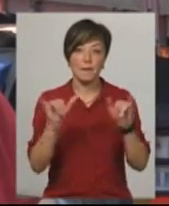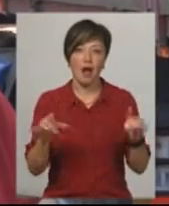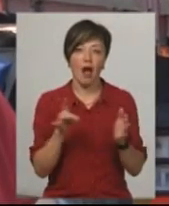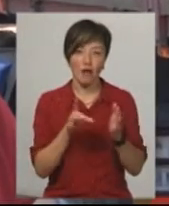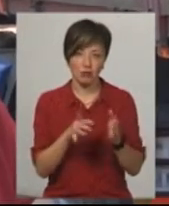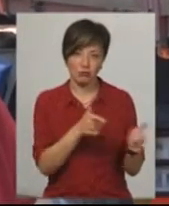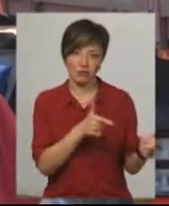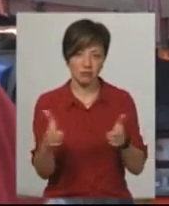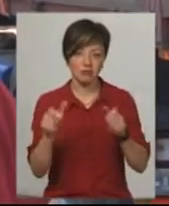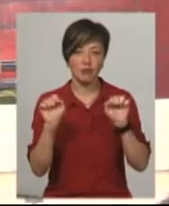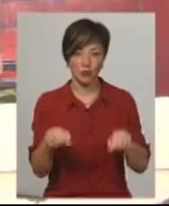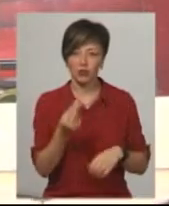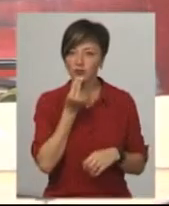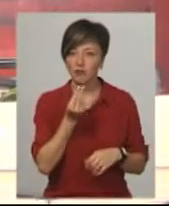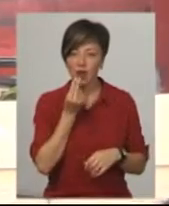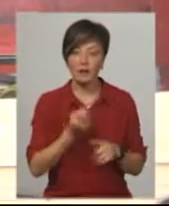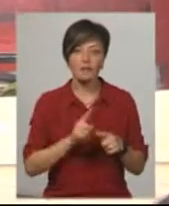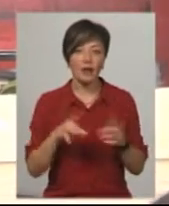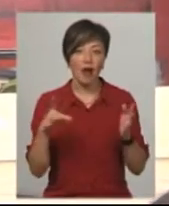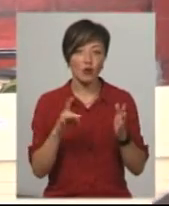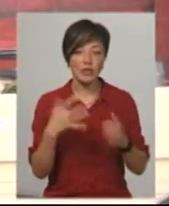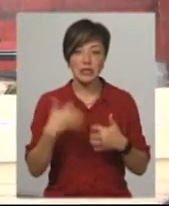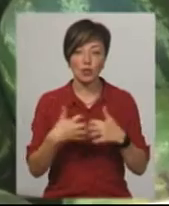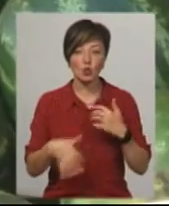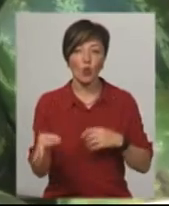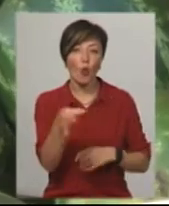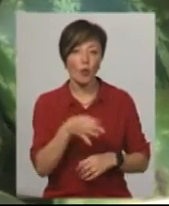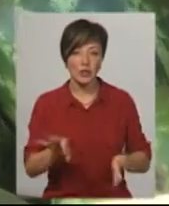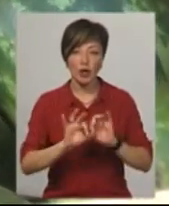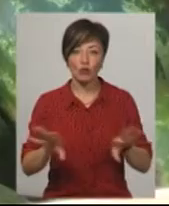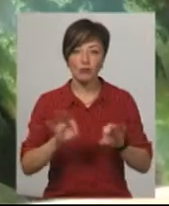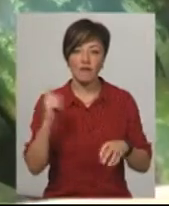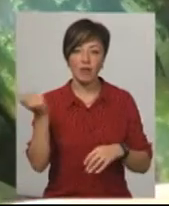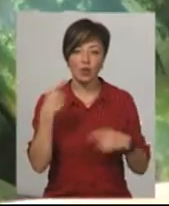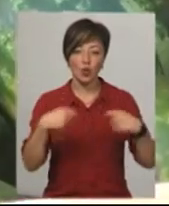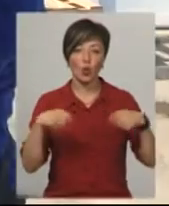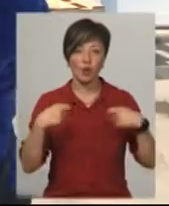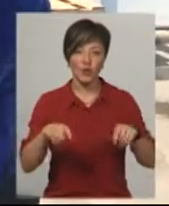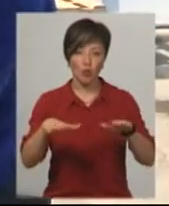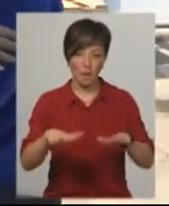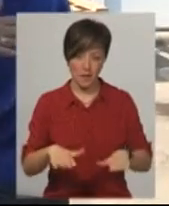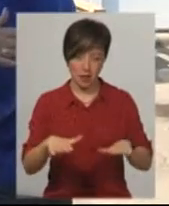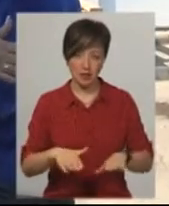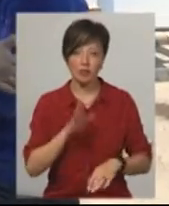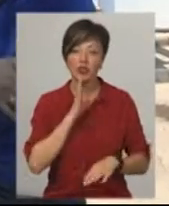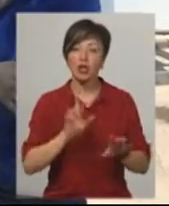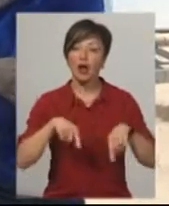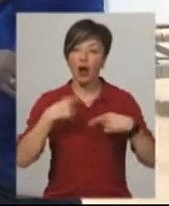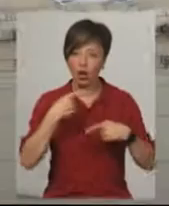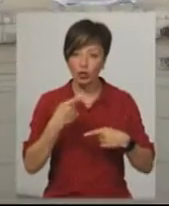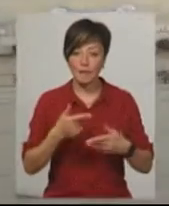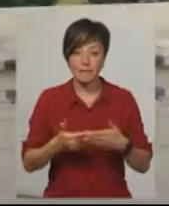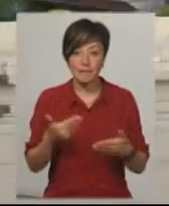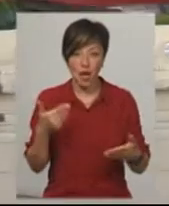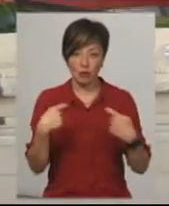такий достили, що вже можна вживати його. Це кавуни з Херсонської області, розповідає власниця торгівельного місця Тетяна. Жінка каже, що перед